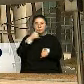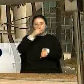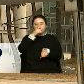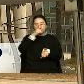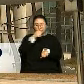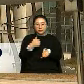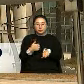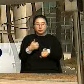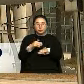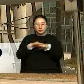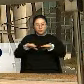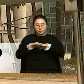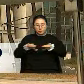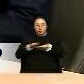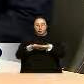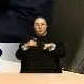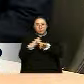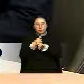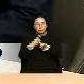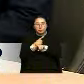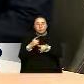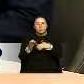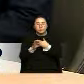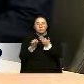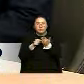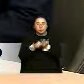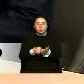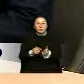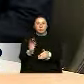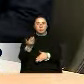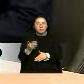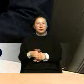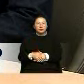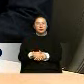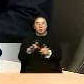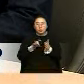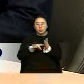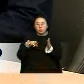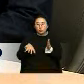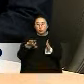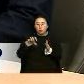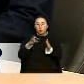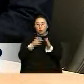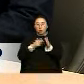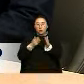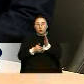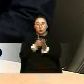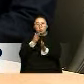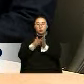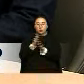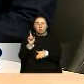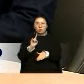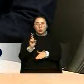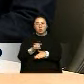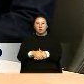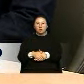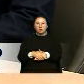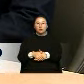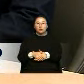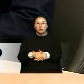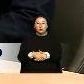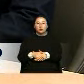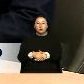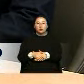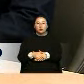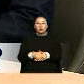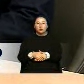이렇게 교체 작업을 이렇게 요청하려고 합니다. 뭐 세무서라든가 이런 공공기관도 있지 않습니까? 그런 부분들은 이제 어떻게? 여기